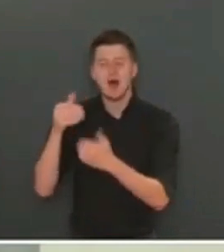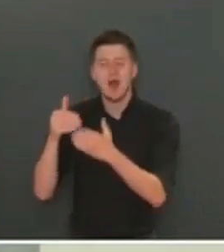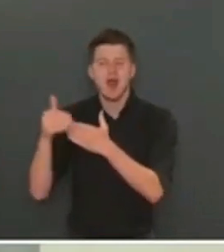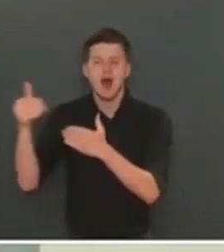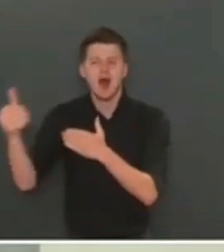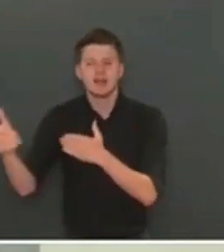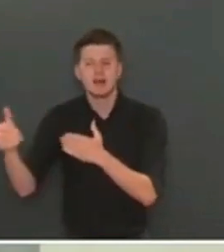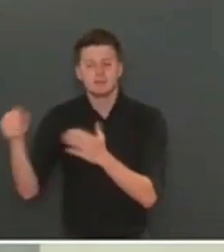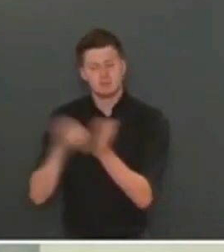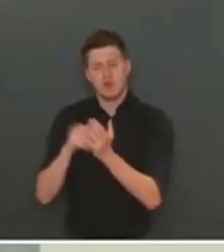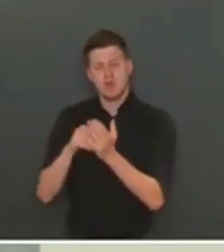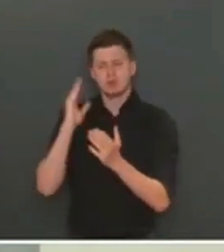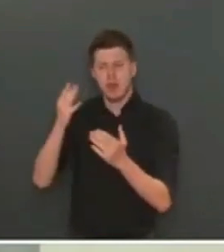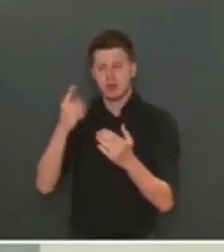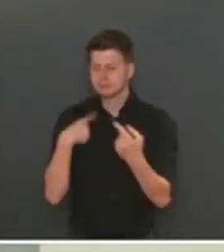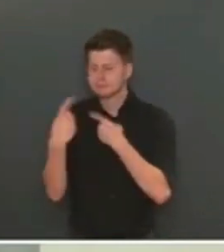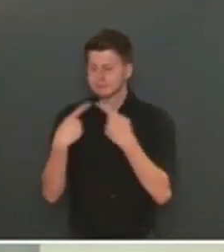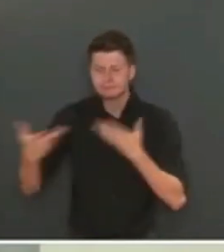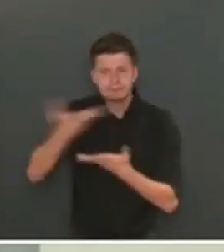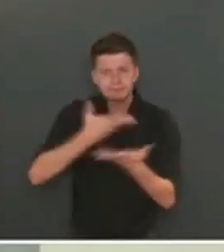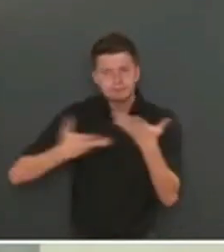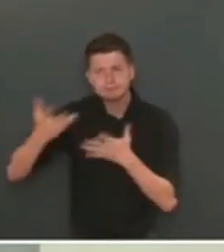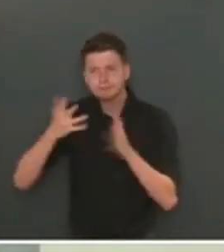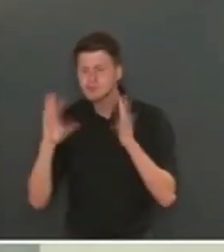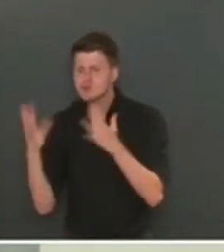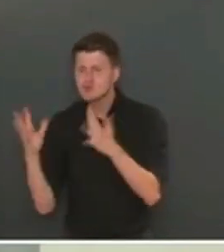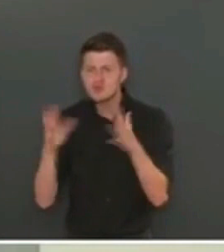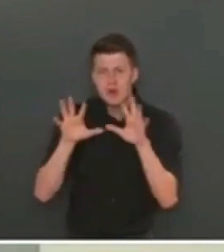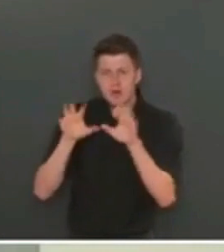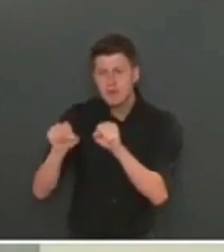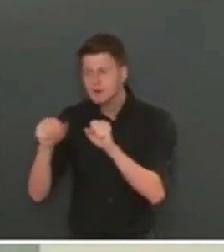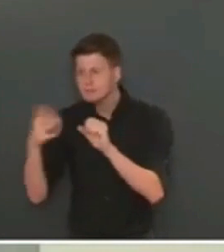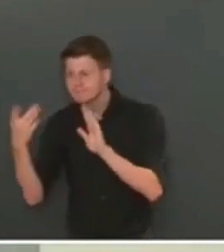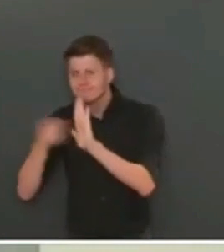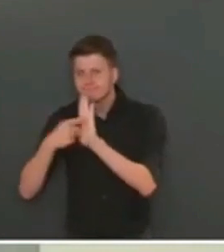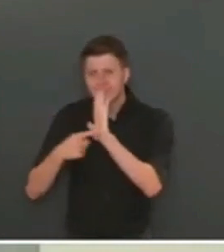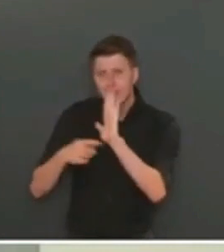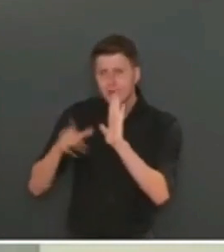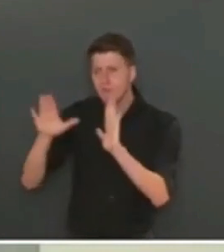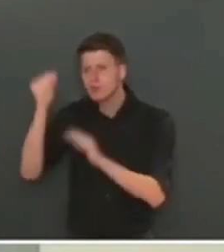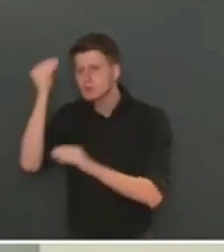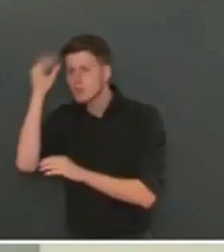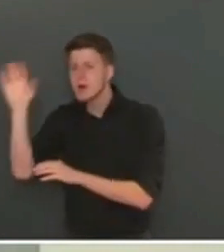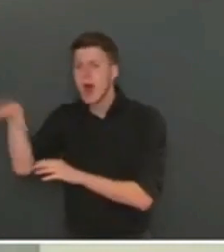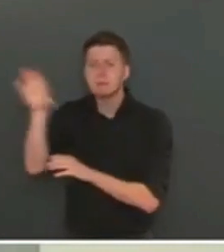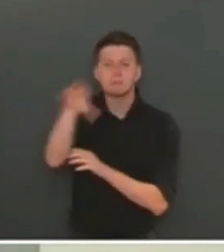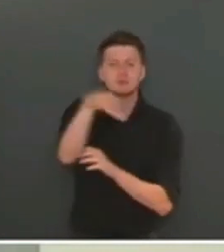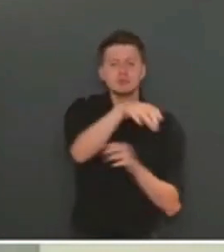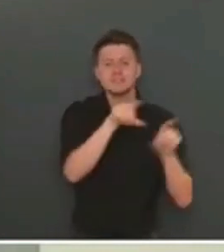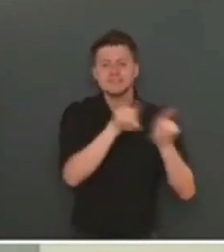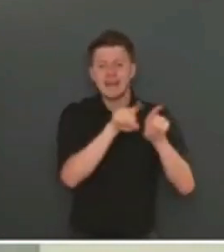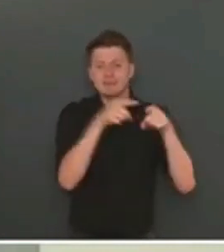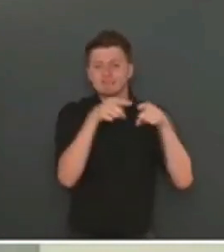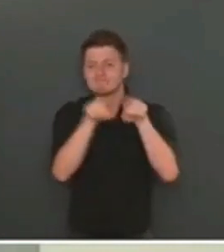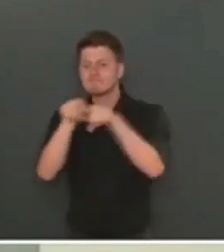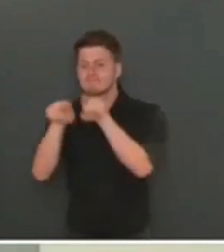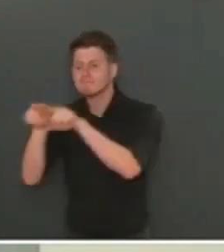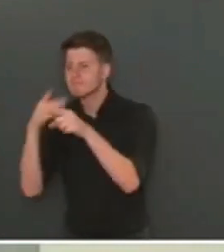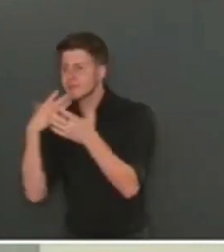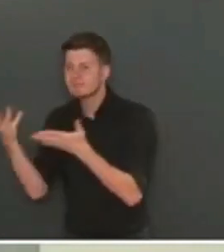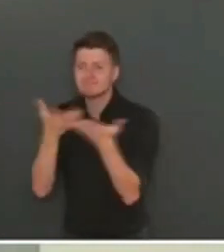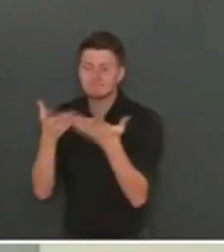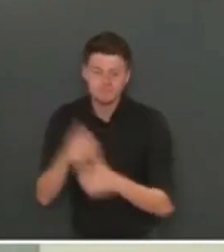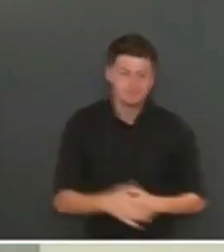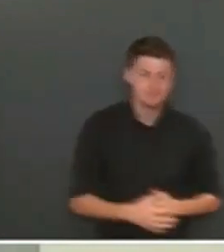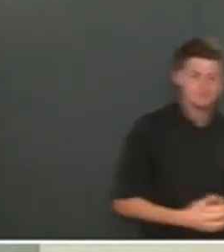aura encore lieu pour voir quelles seront les règles à appliquer dans les universités. Je le disais, les mesures prises durant l